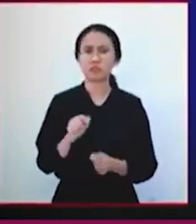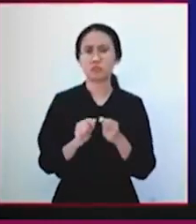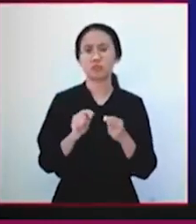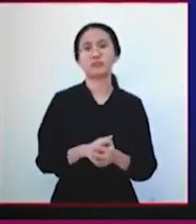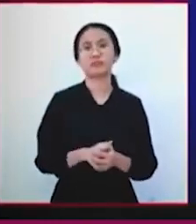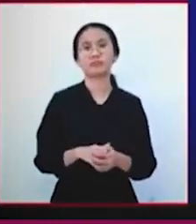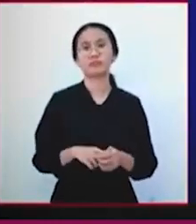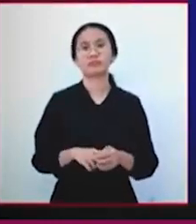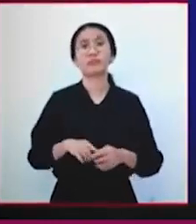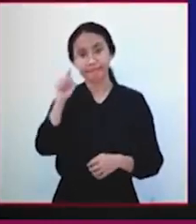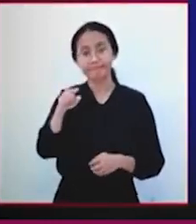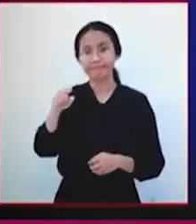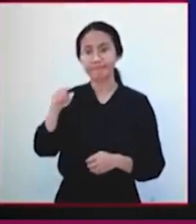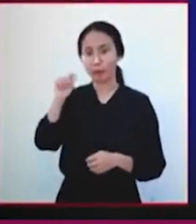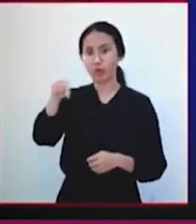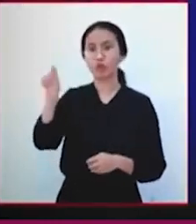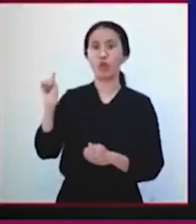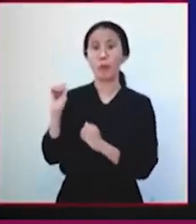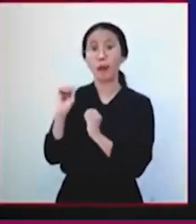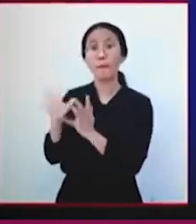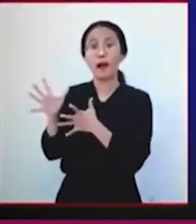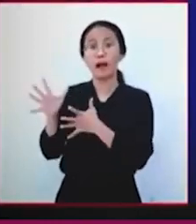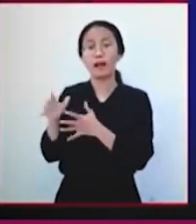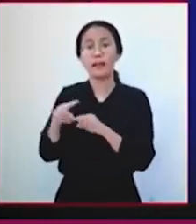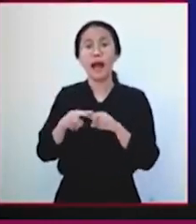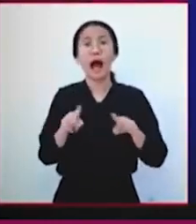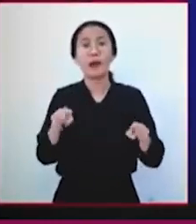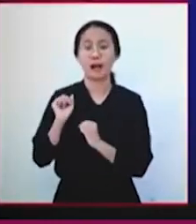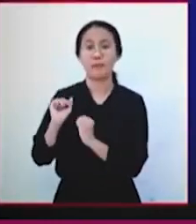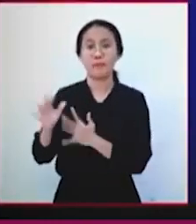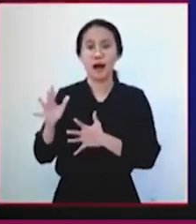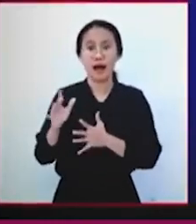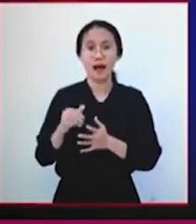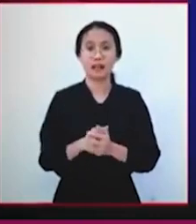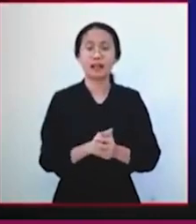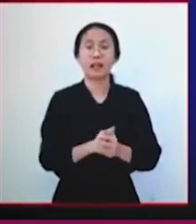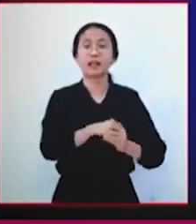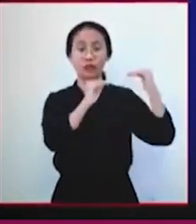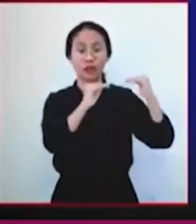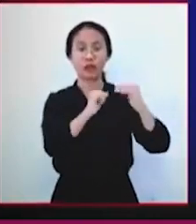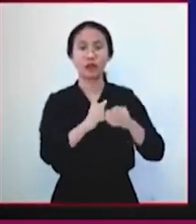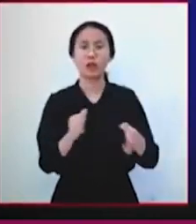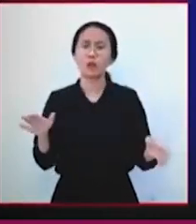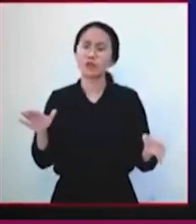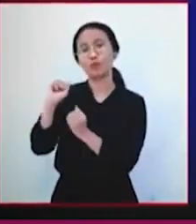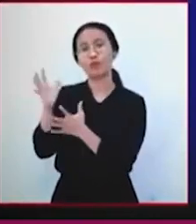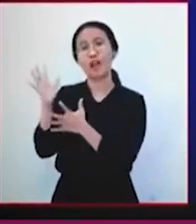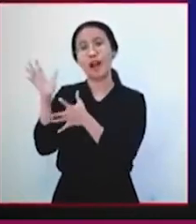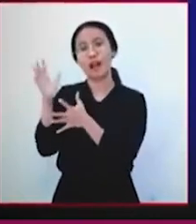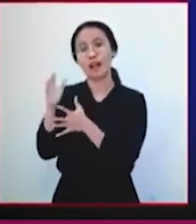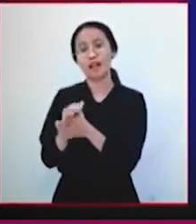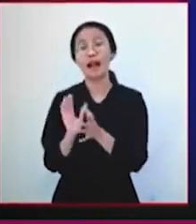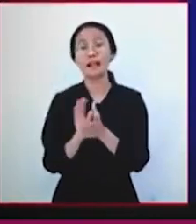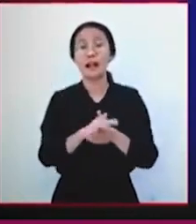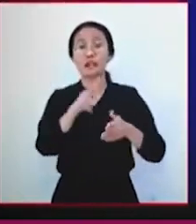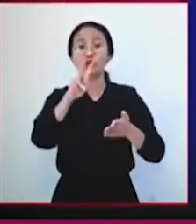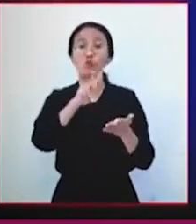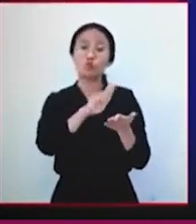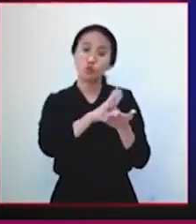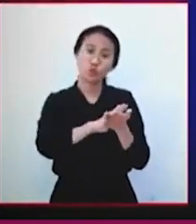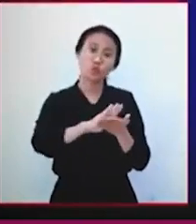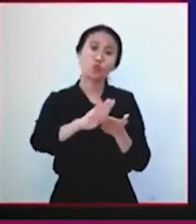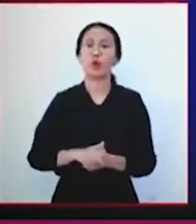ingat dia memang Bapak kita tapi dia bapak yang di surga penuh kemuliaan dan kekudusan karena itu